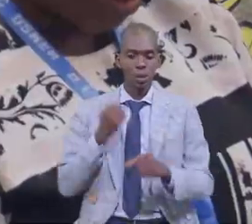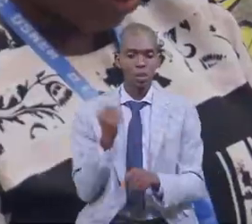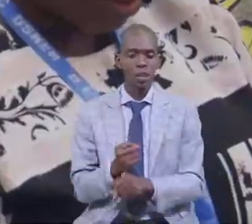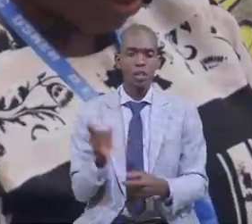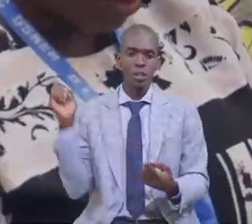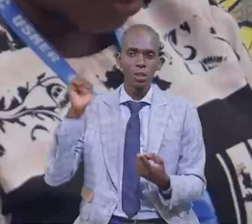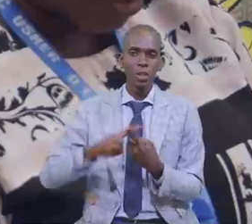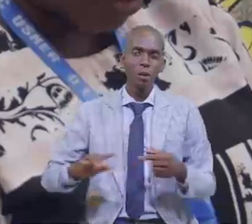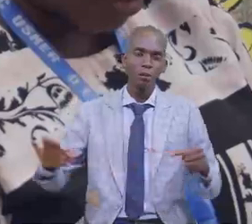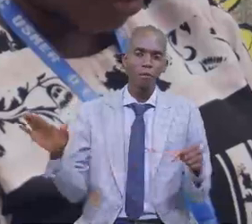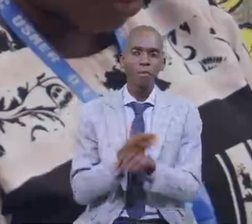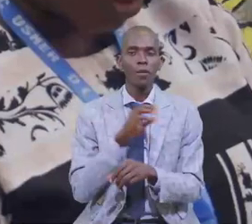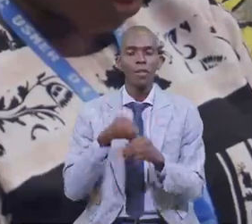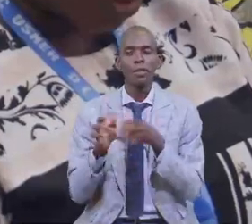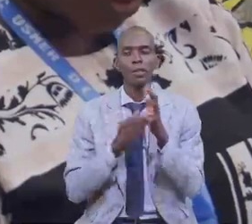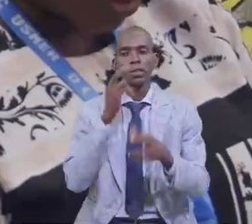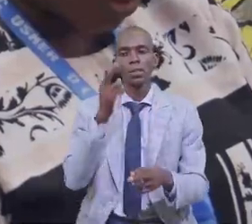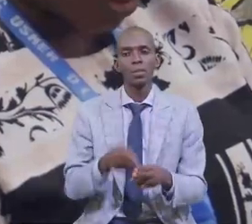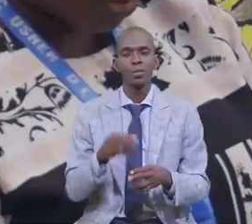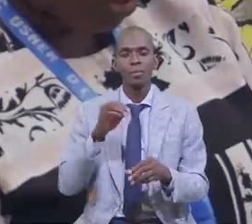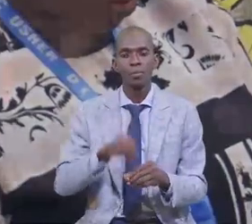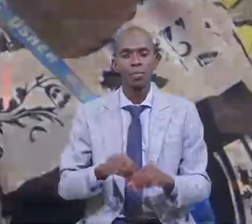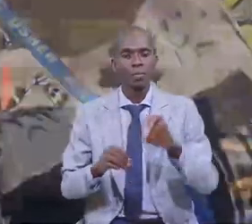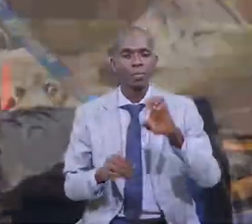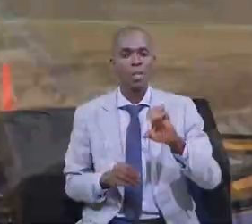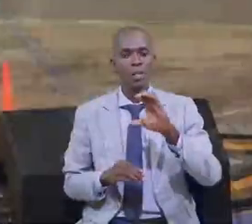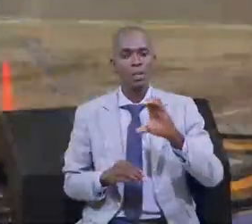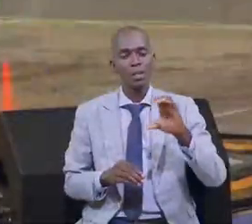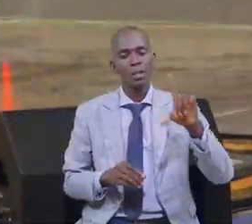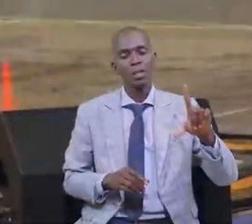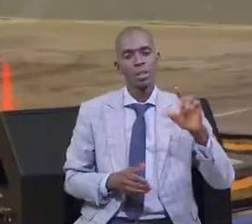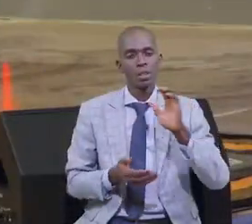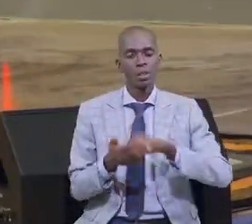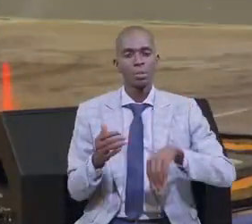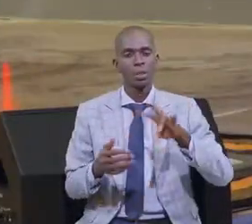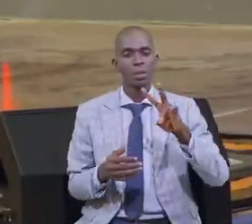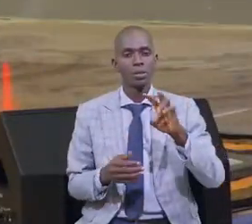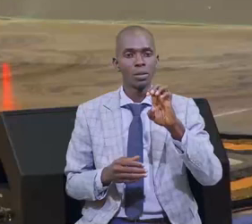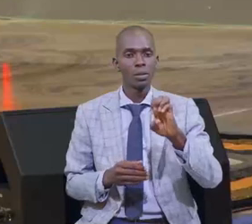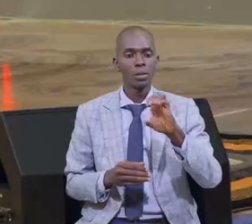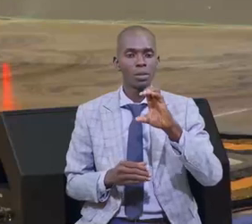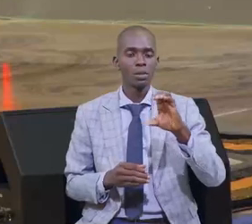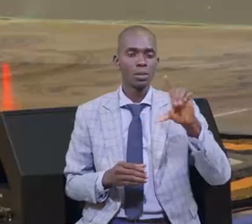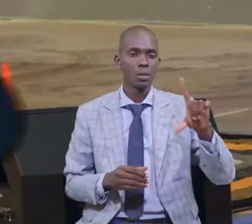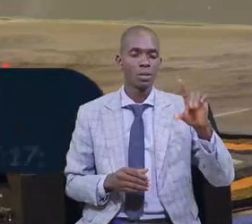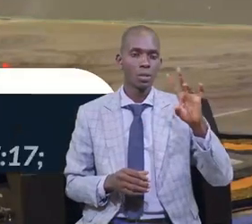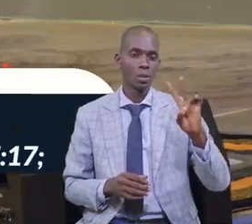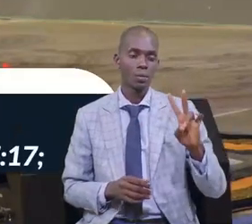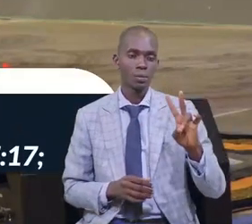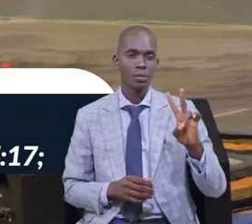vivre à la plénitude de vos jours. Ecclésiaste, amen.